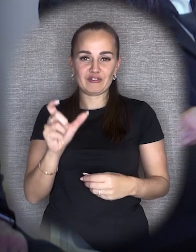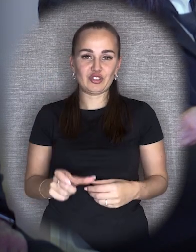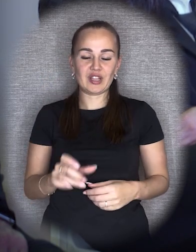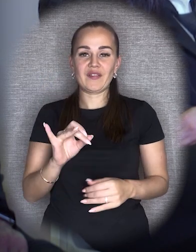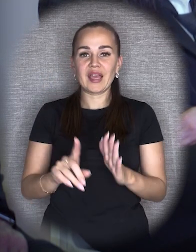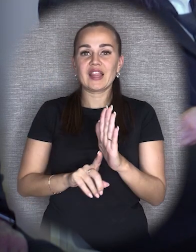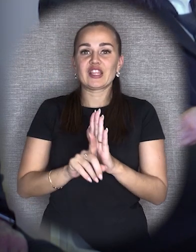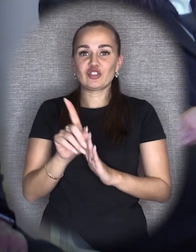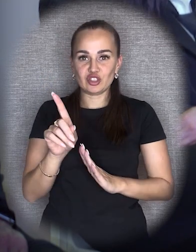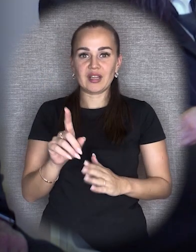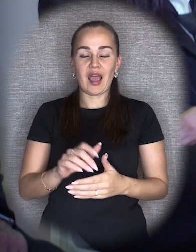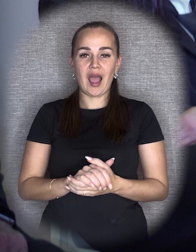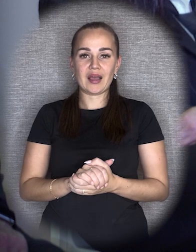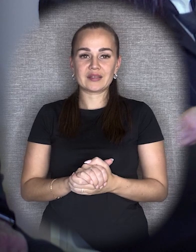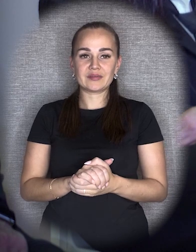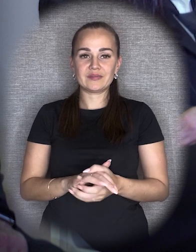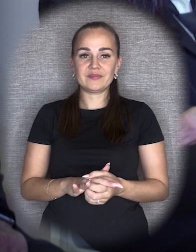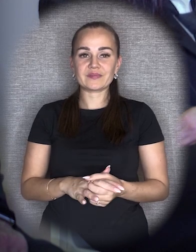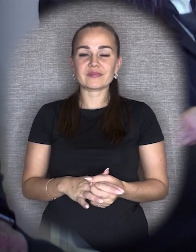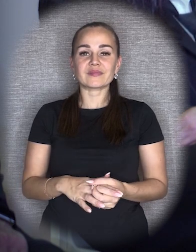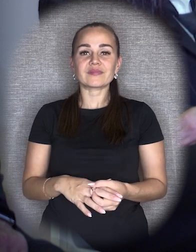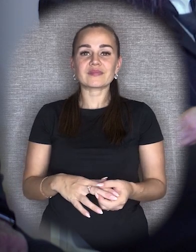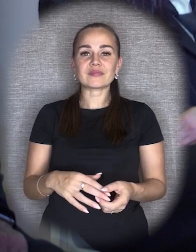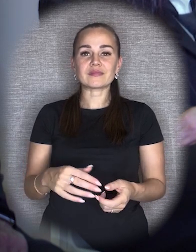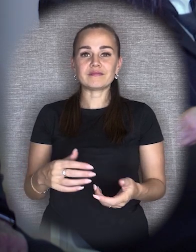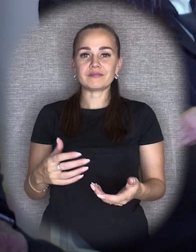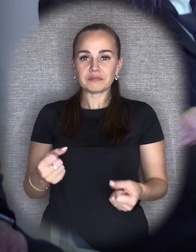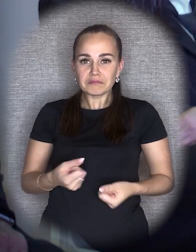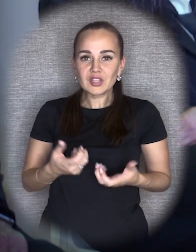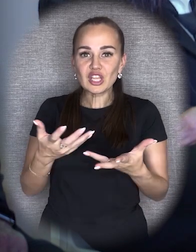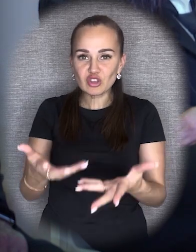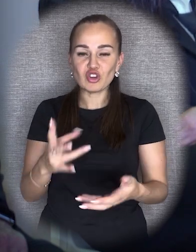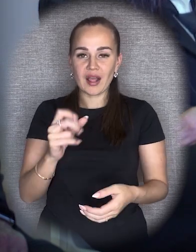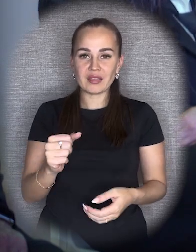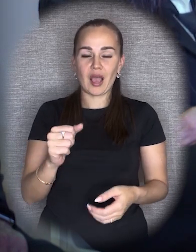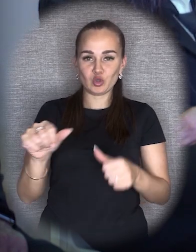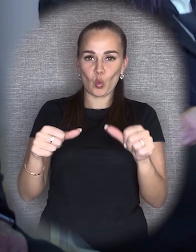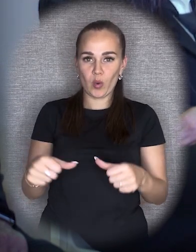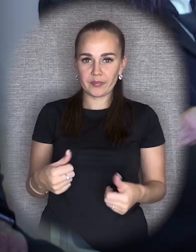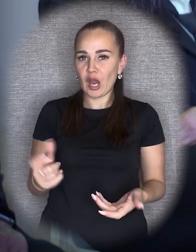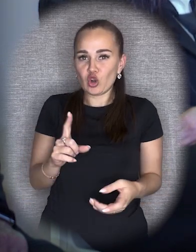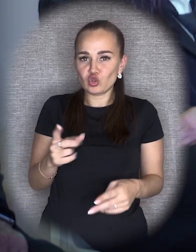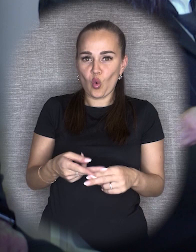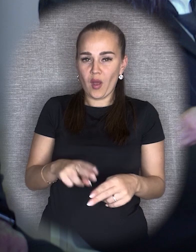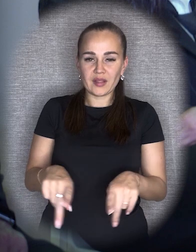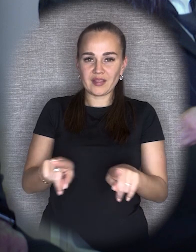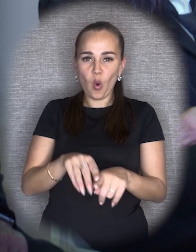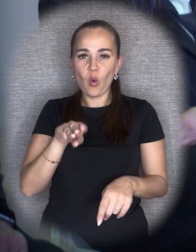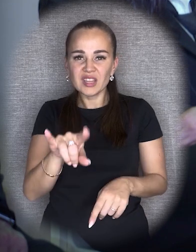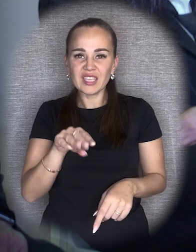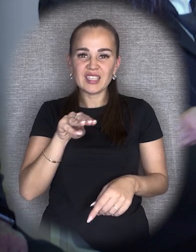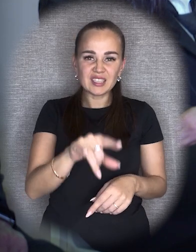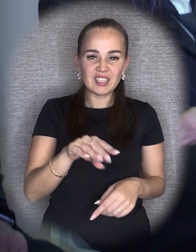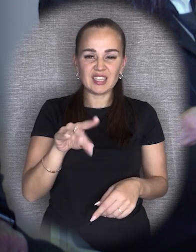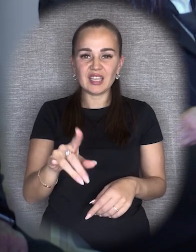И начинает вот в буквальном смысле, переводя наш жаргон, наезжать на Михаила Константиновича Аникушина. Типа, дескать, ну все на «ты», естественно, кого